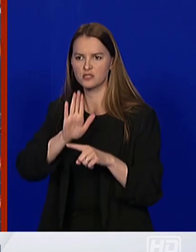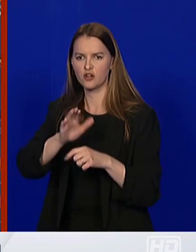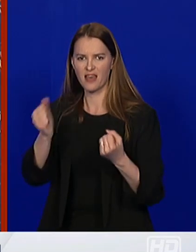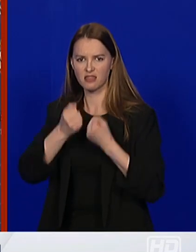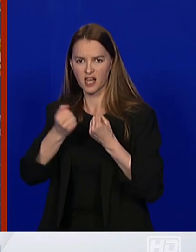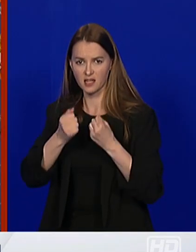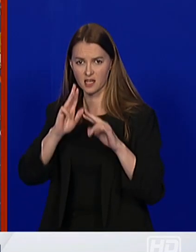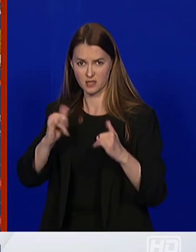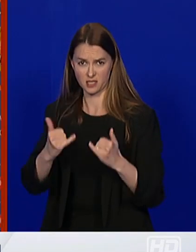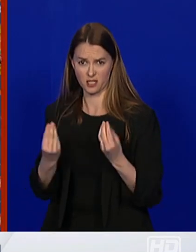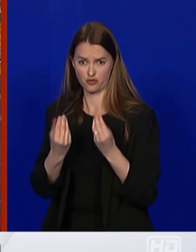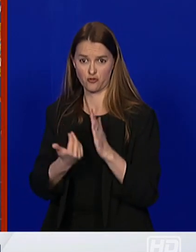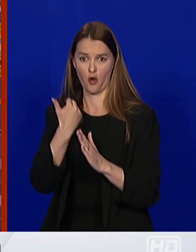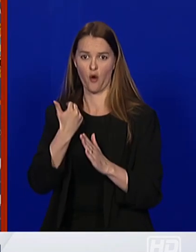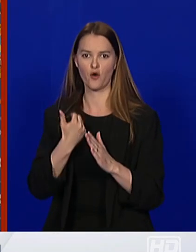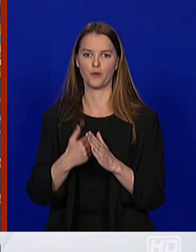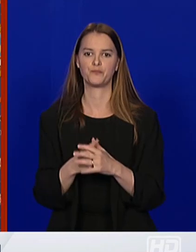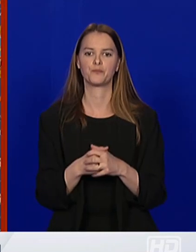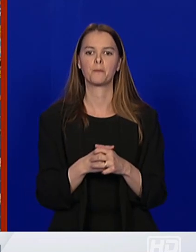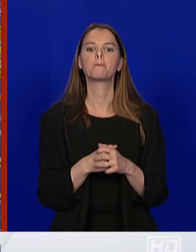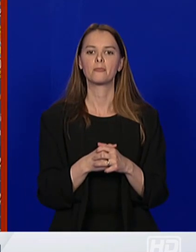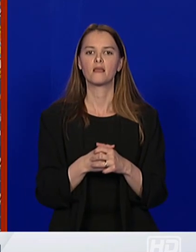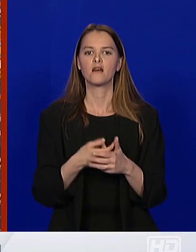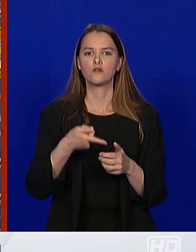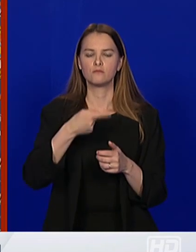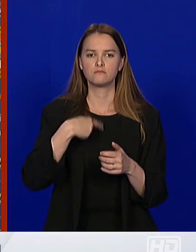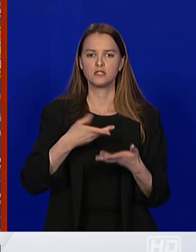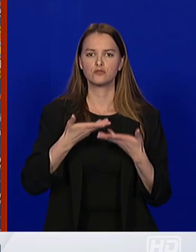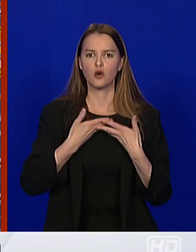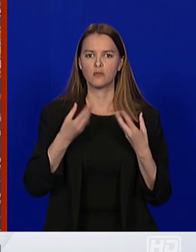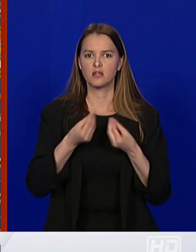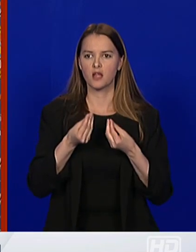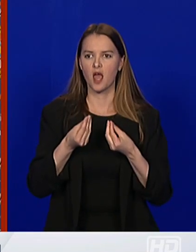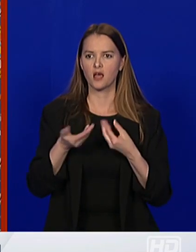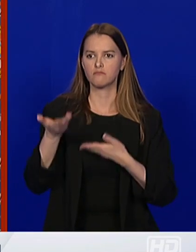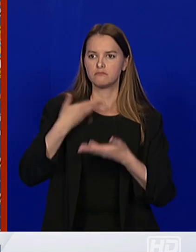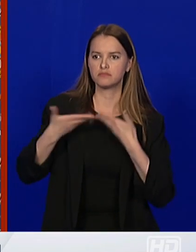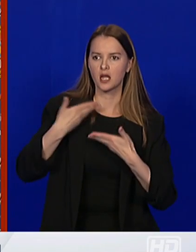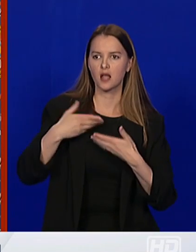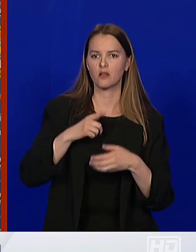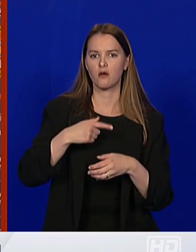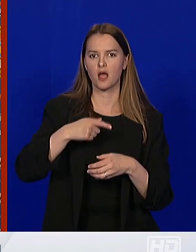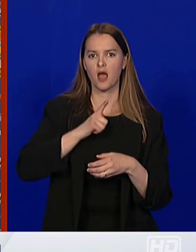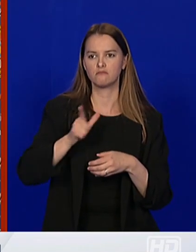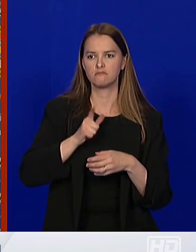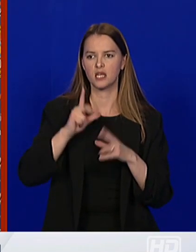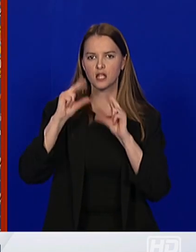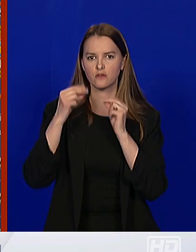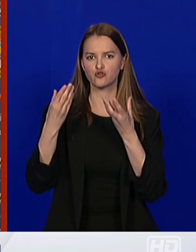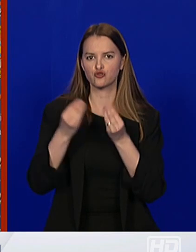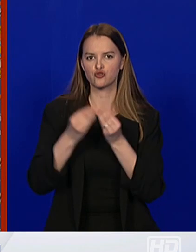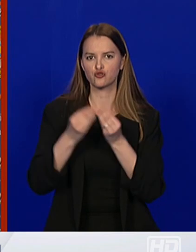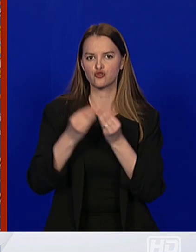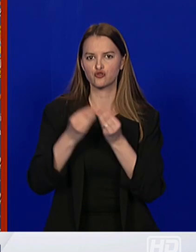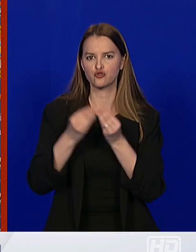novosti po tom pitanju? Pa evo, mi smo dobili određene prijedloge i razgovarali smo sa Središnjim državnim uredom za